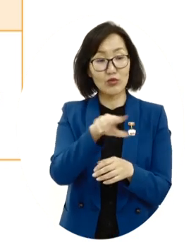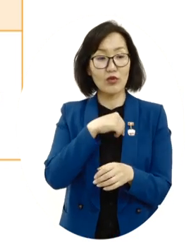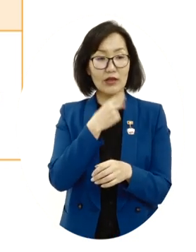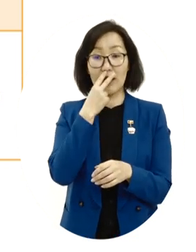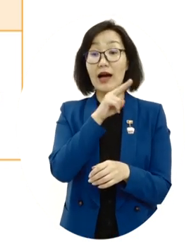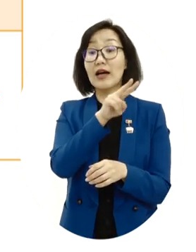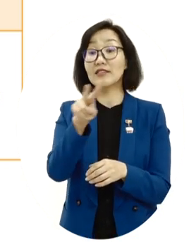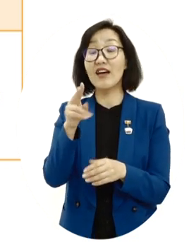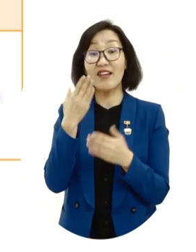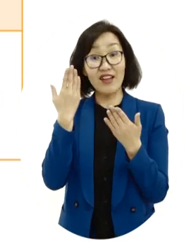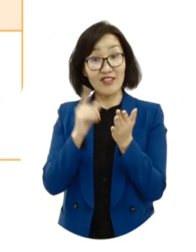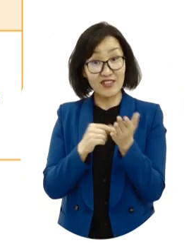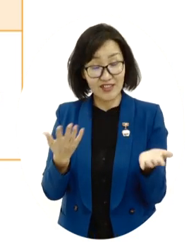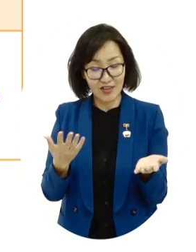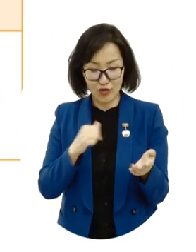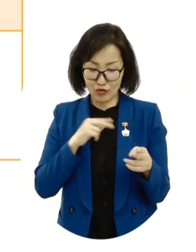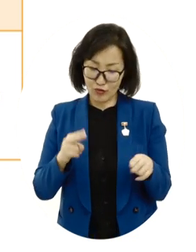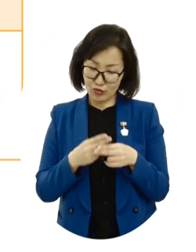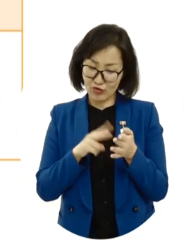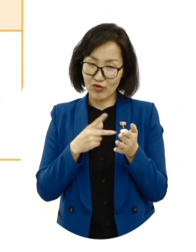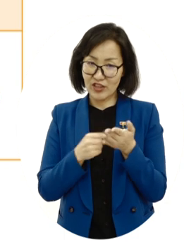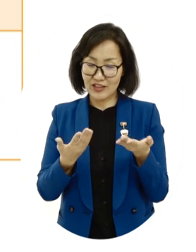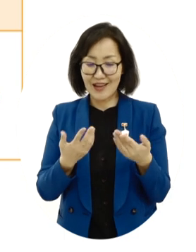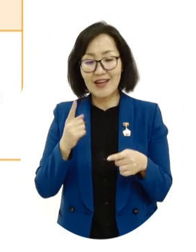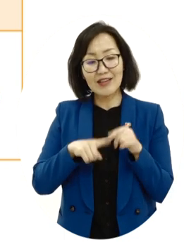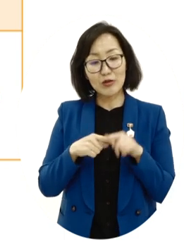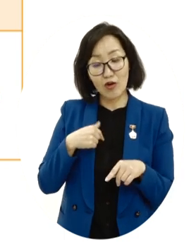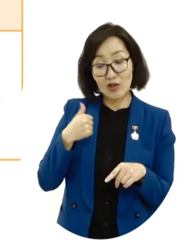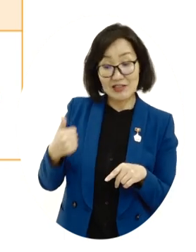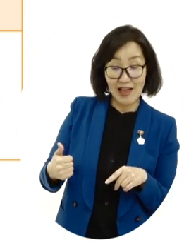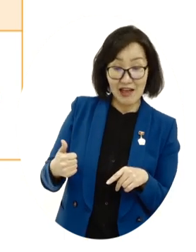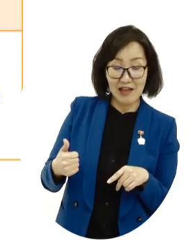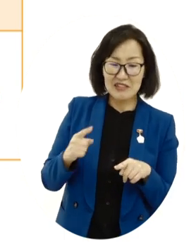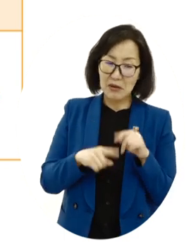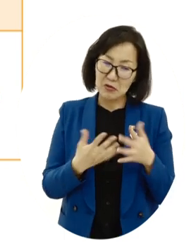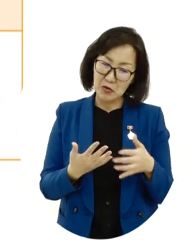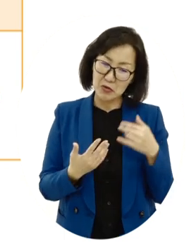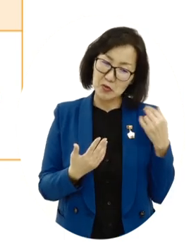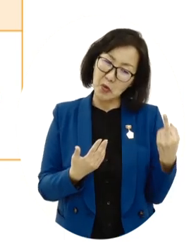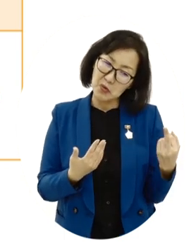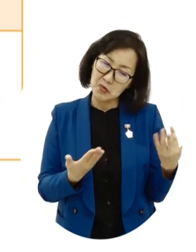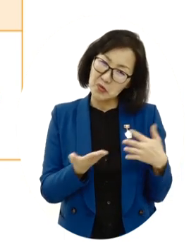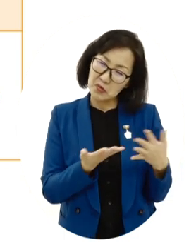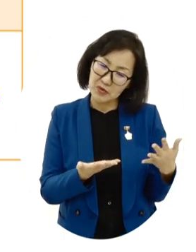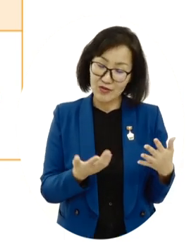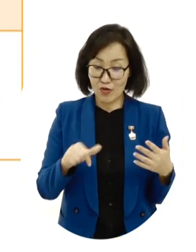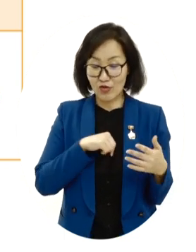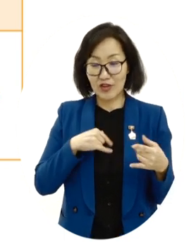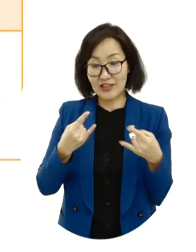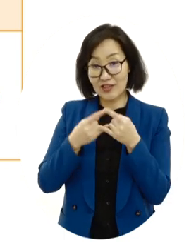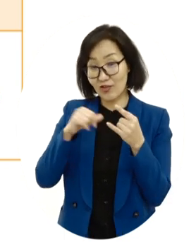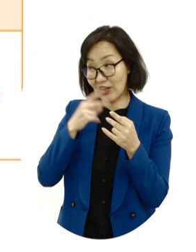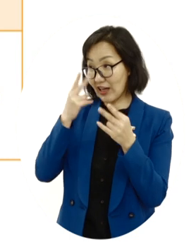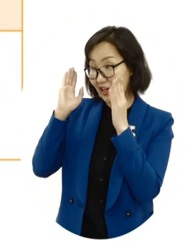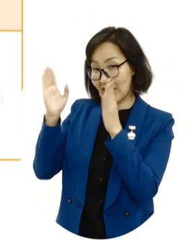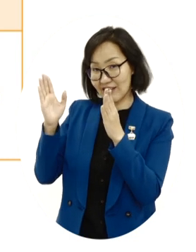үнэлэлт өгнөлт өгөх нь байна. За, өөртөө ямар тохиолдолд сайн, ямар тохиолдолд дунд гэсэн үнэлгээ өгч болохыг